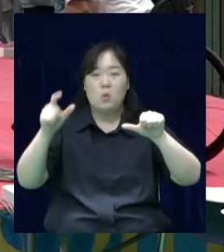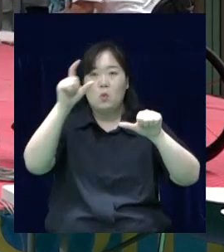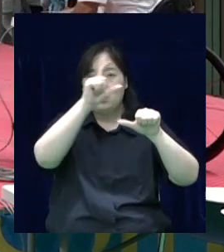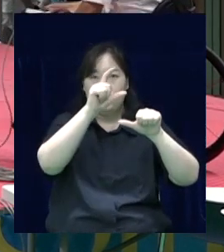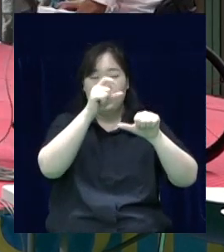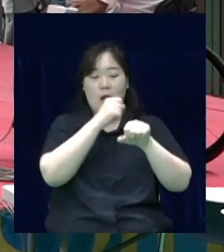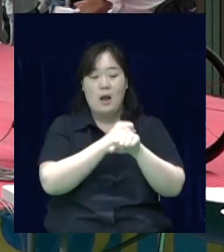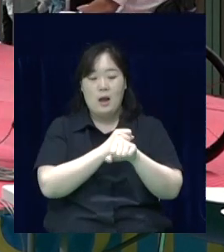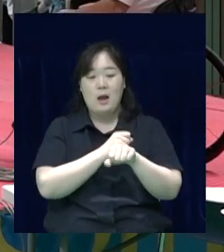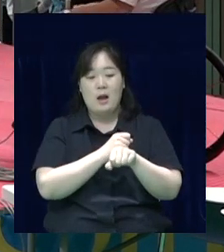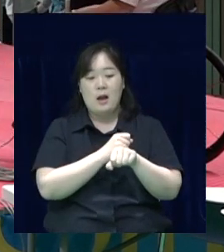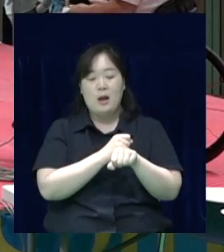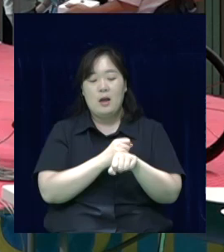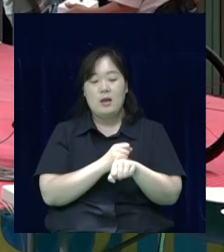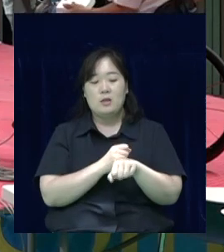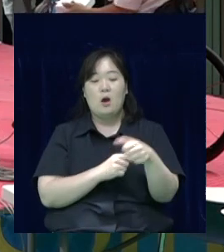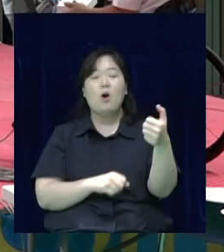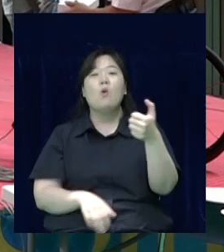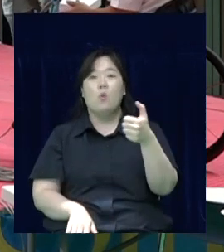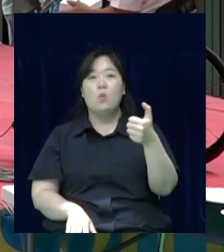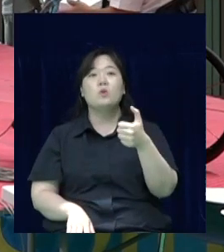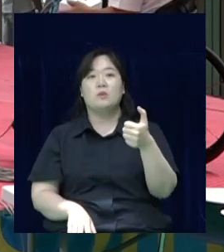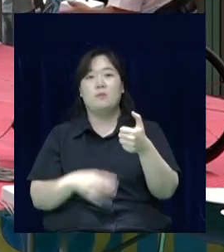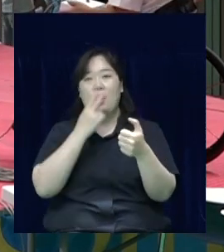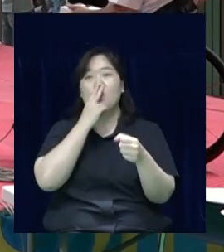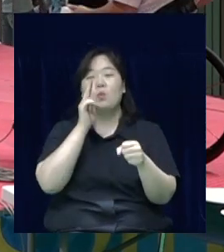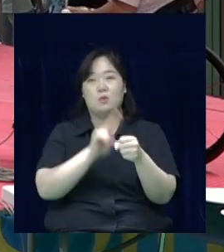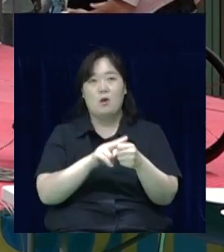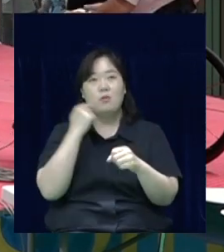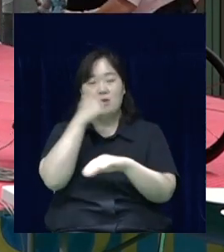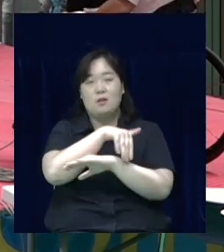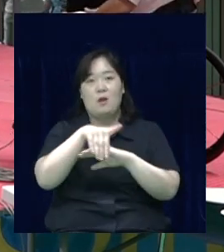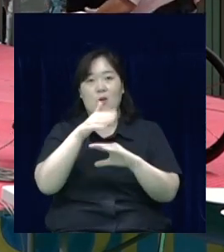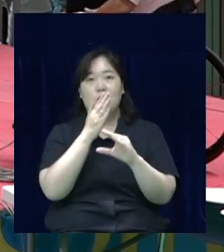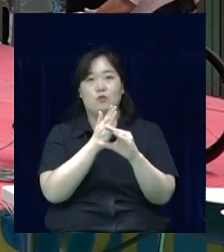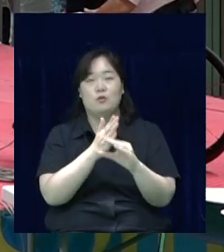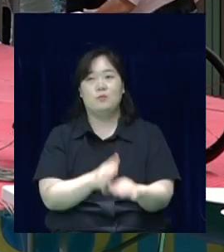상태로 웨이트리프팅을 이어갈 예정입니다.